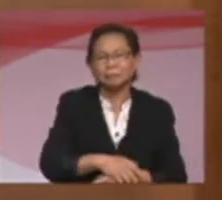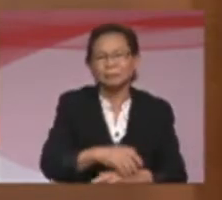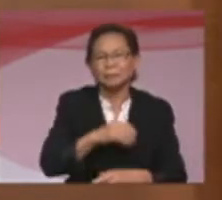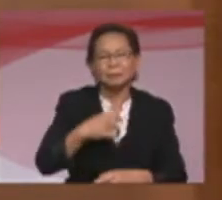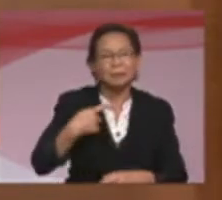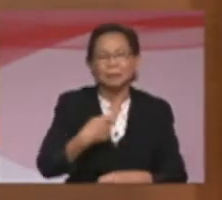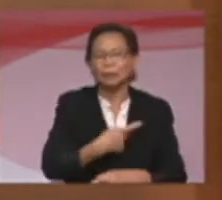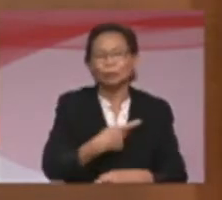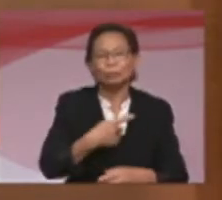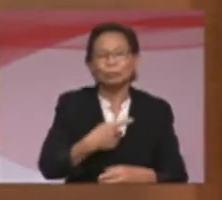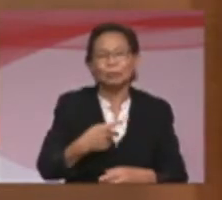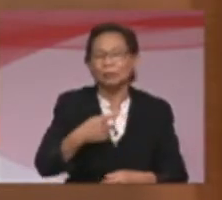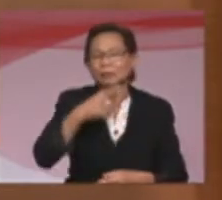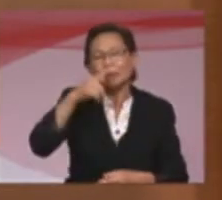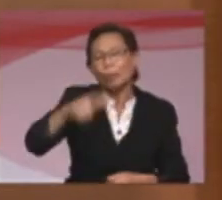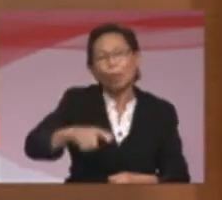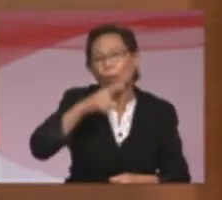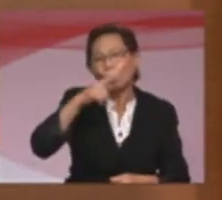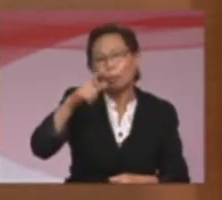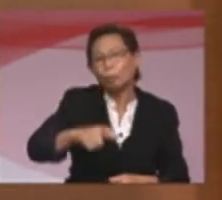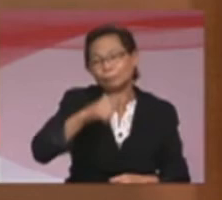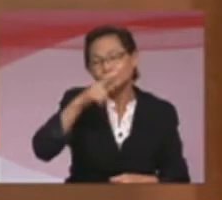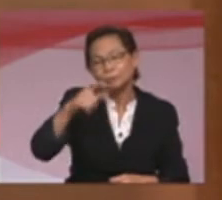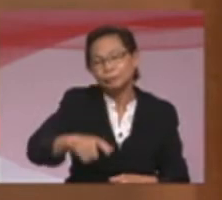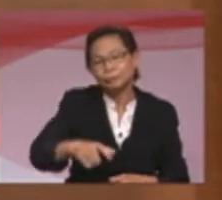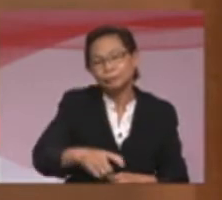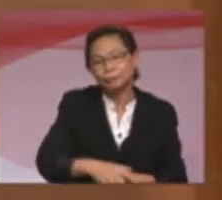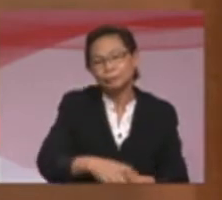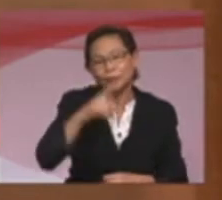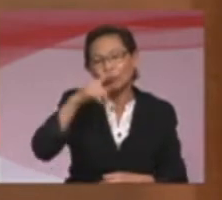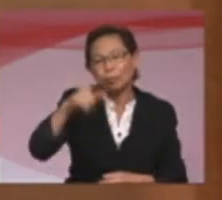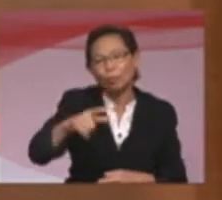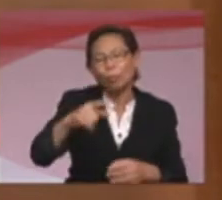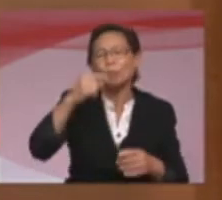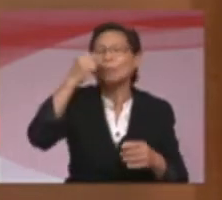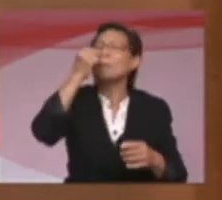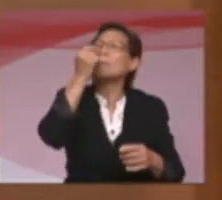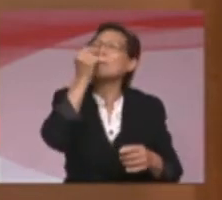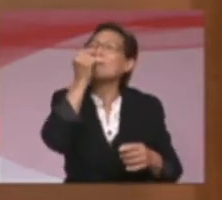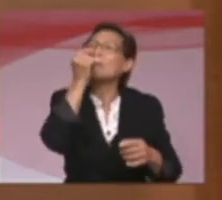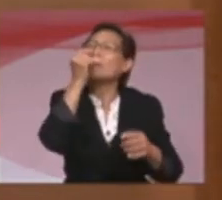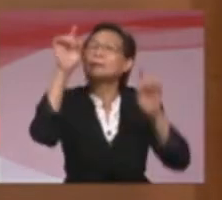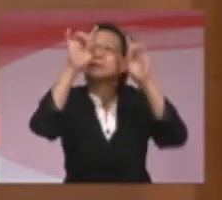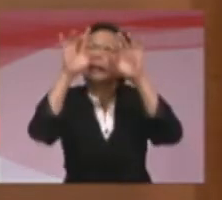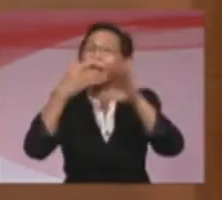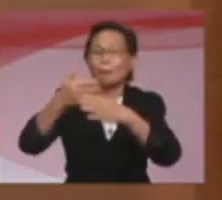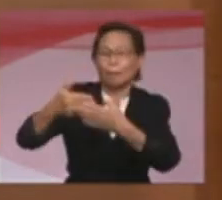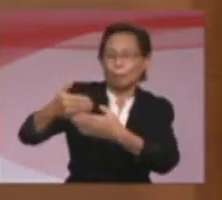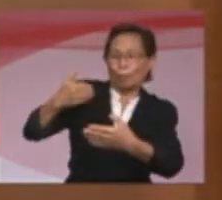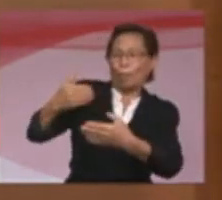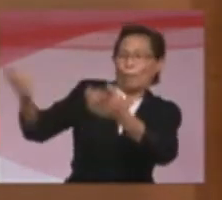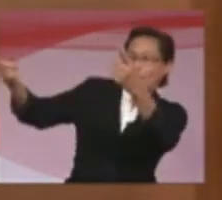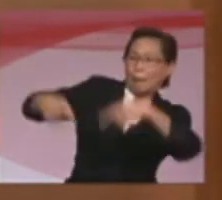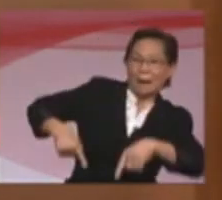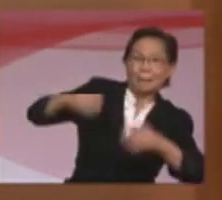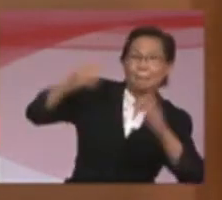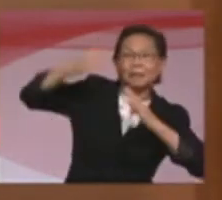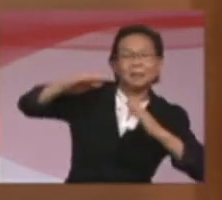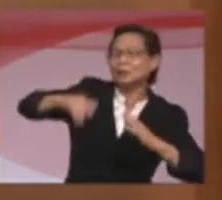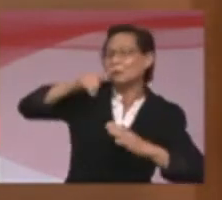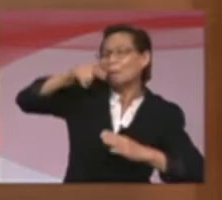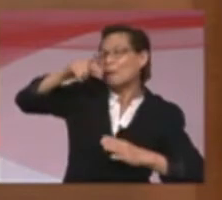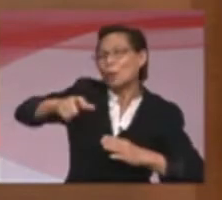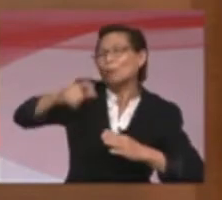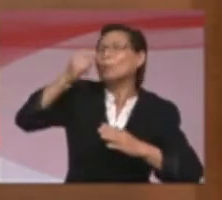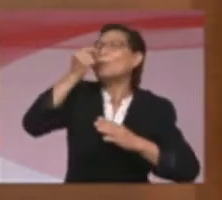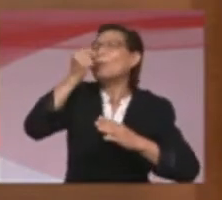mereka tidak perlu lagi untuk membuat swab test sebelum kepulangan mereka ke